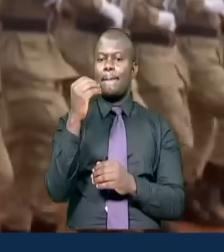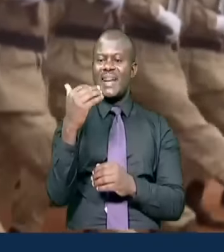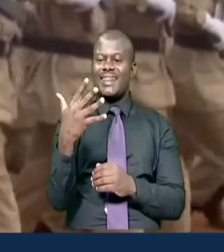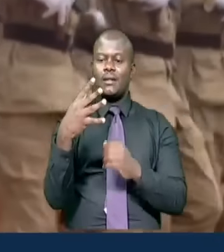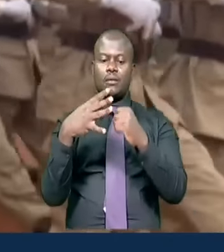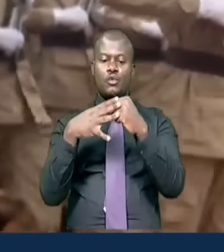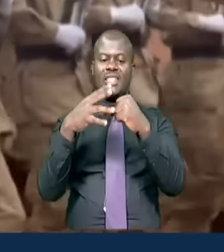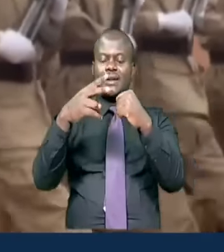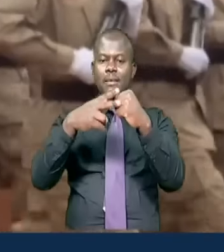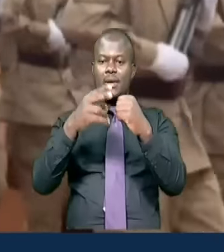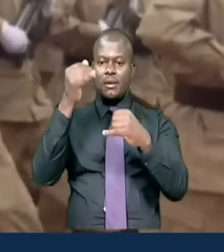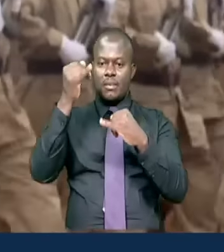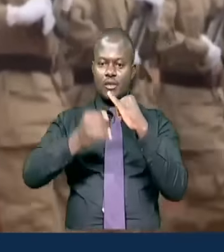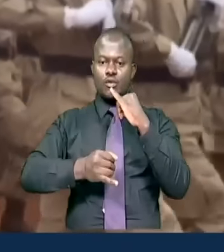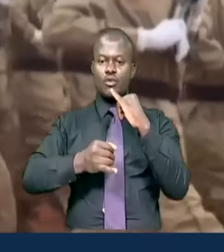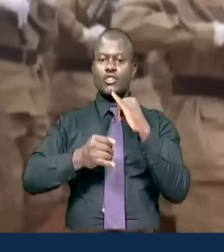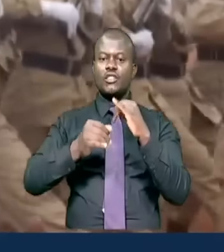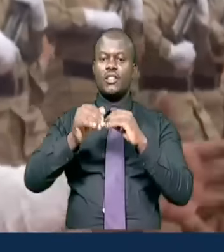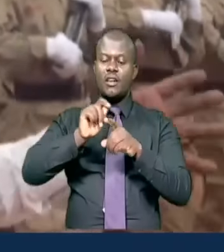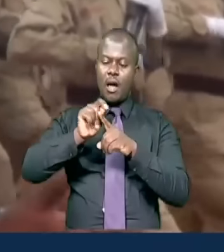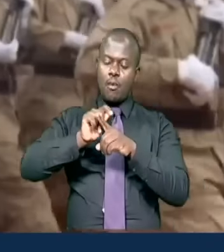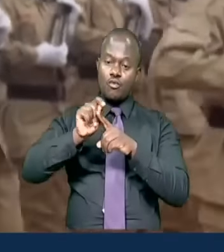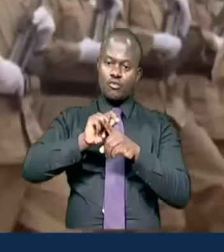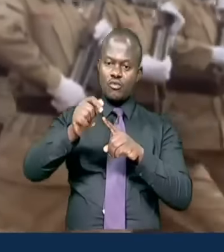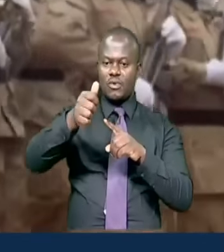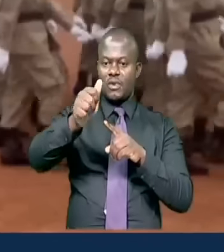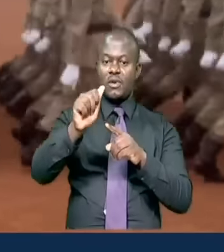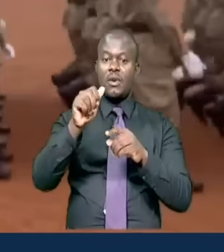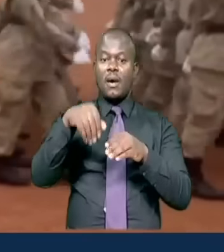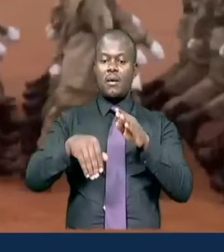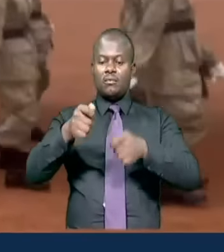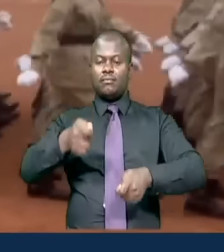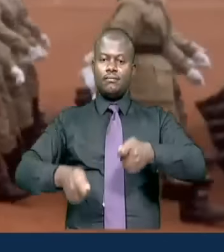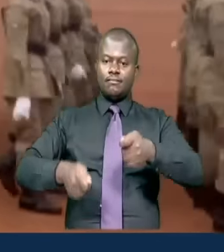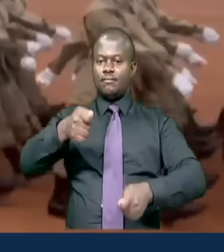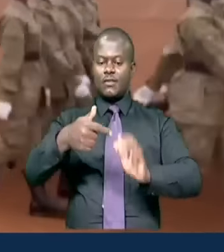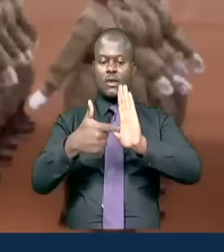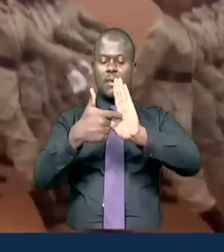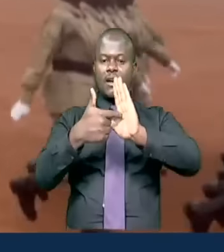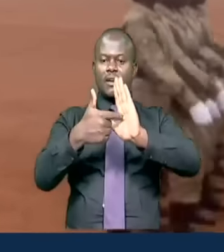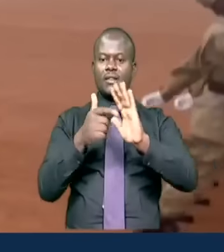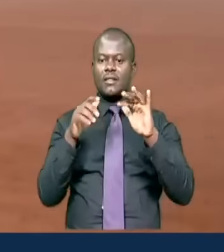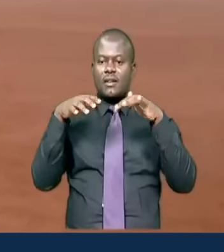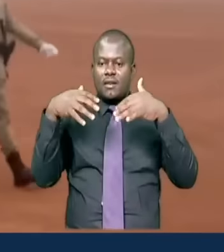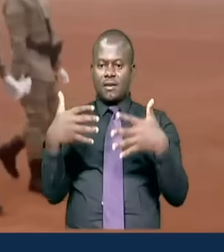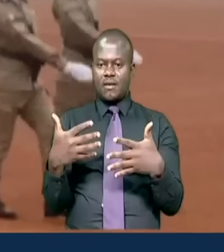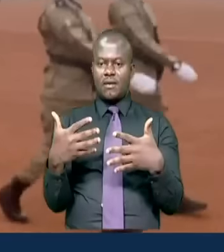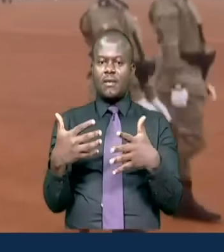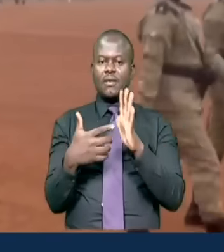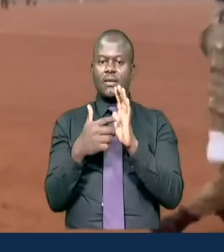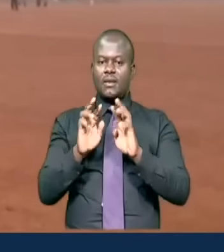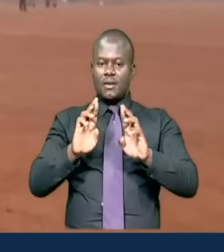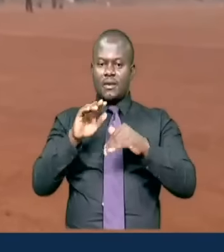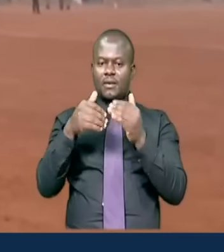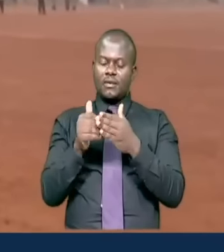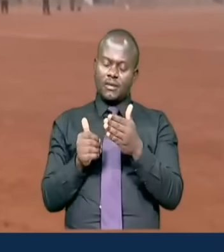97 basoje amasomo yabo atandukanye bari mu myiyereko bagaragaza akarasisi, bagaragaza ko bagiye gushyira